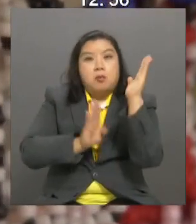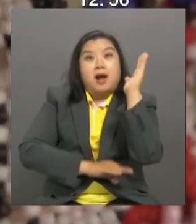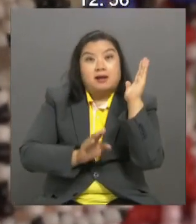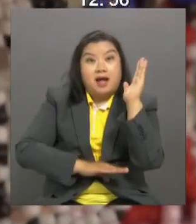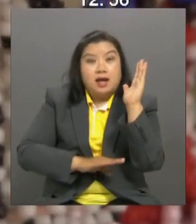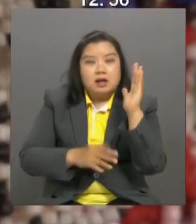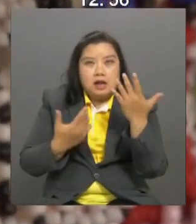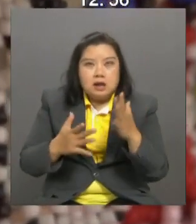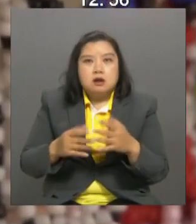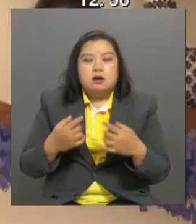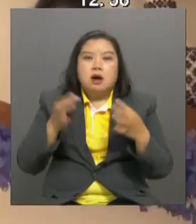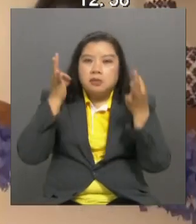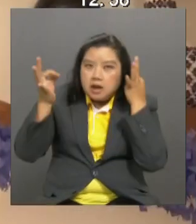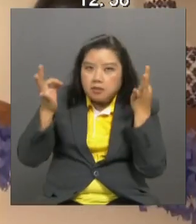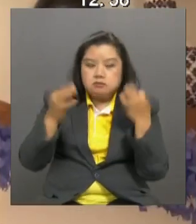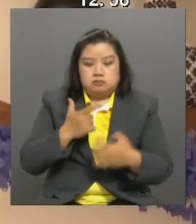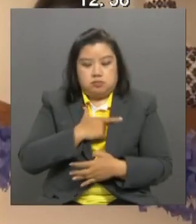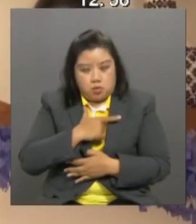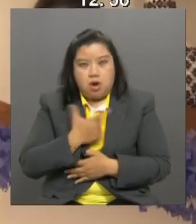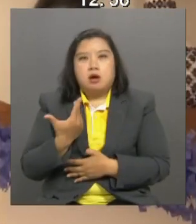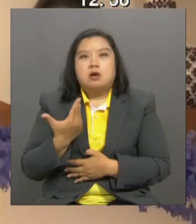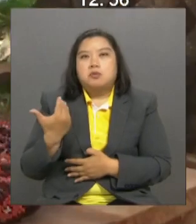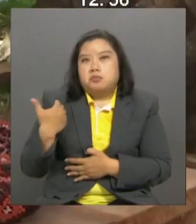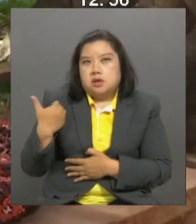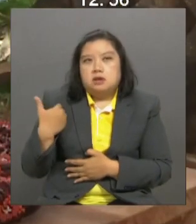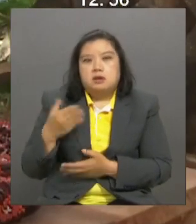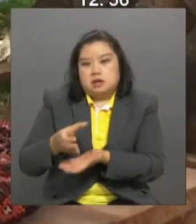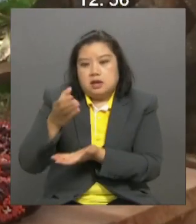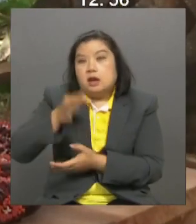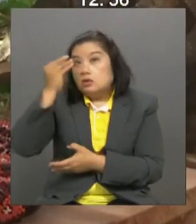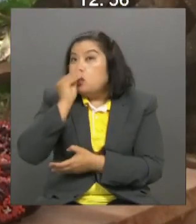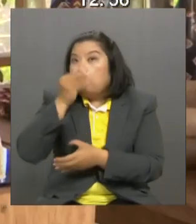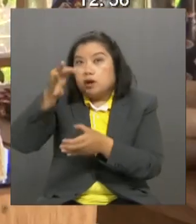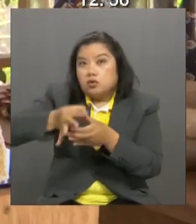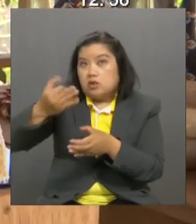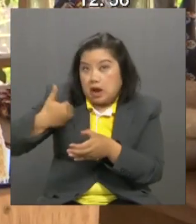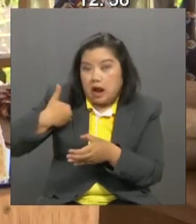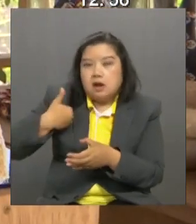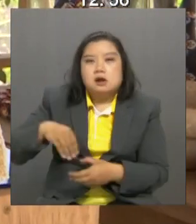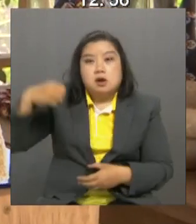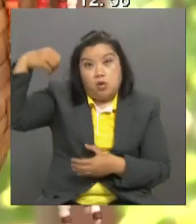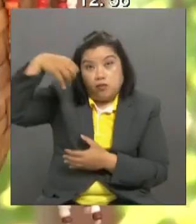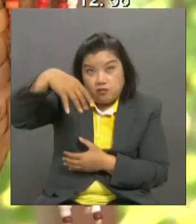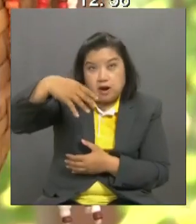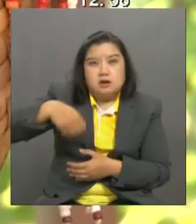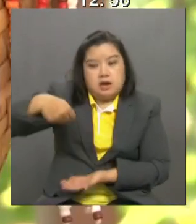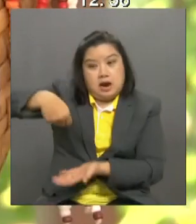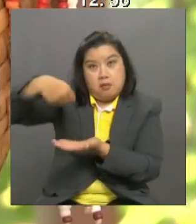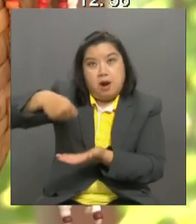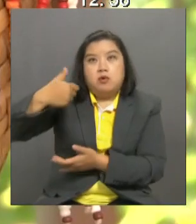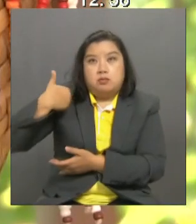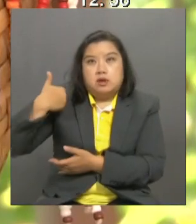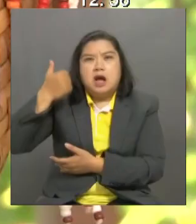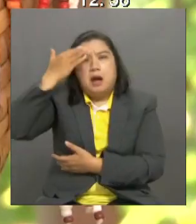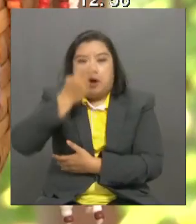ของใช้และเครื่องประดับต่างๆเช่นแจกันโคมไฟกรงนกกระเป๋ากระจูดทำให้ผลิตภัณฑ์มี